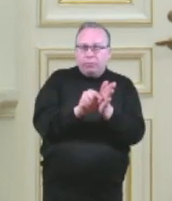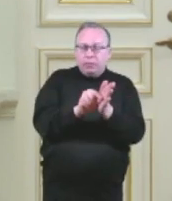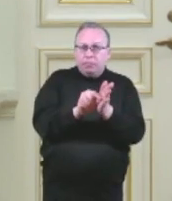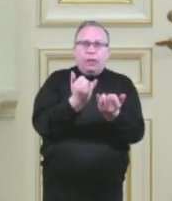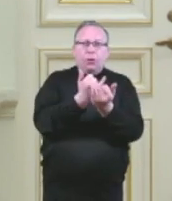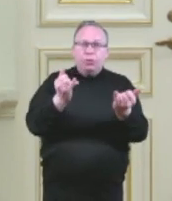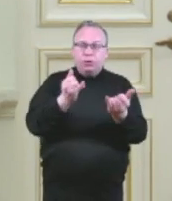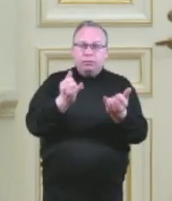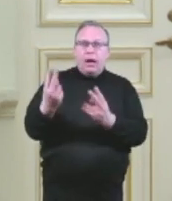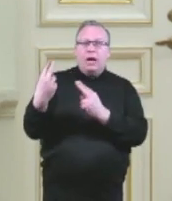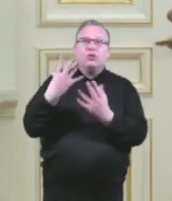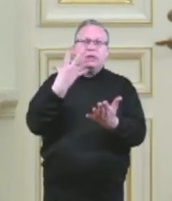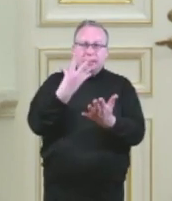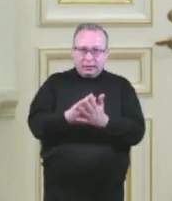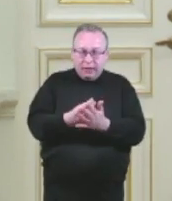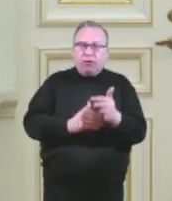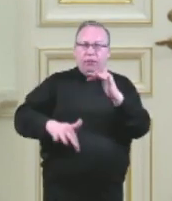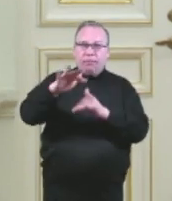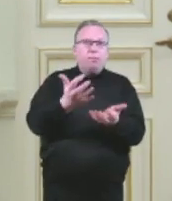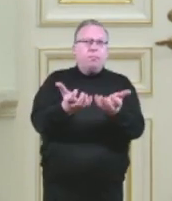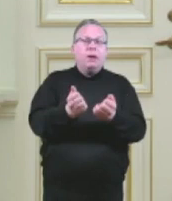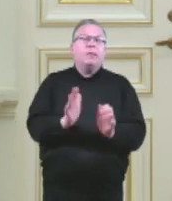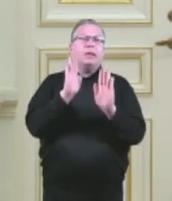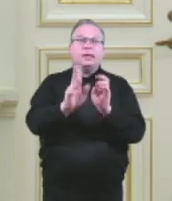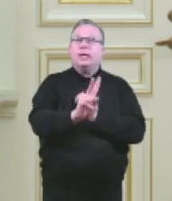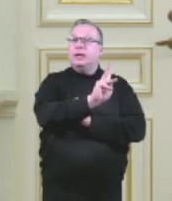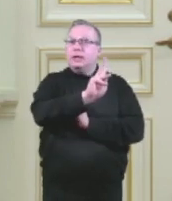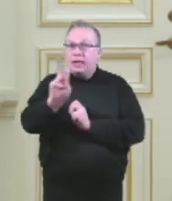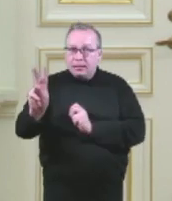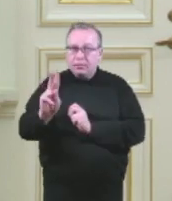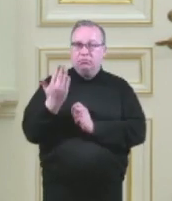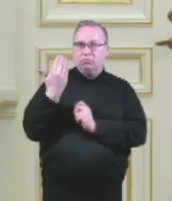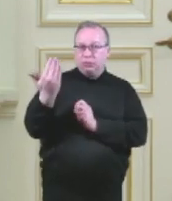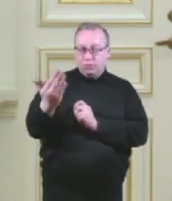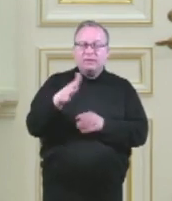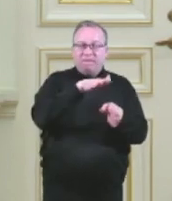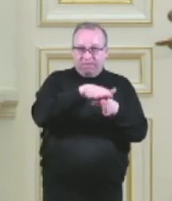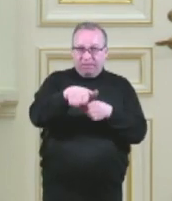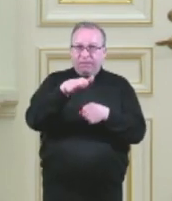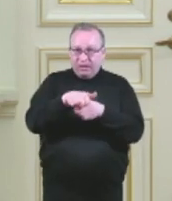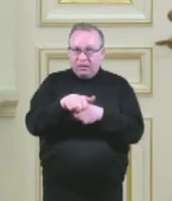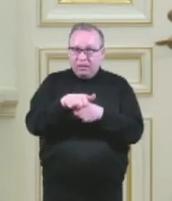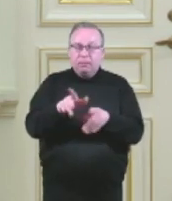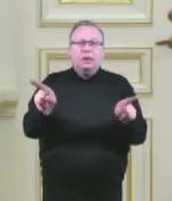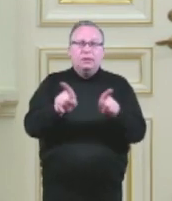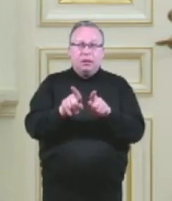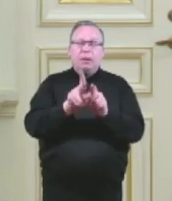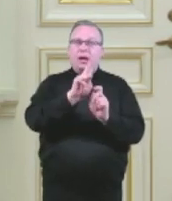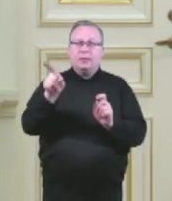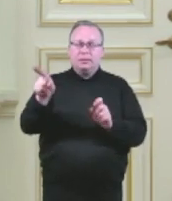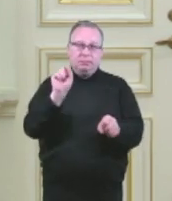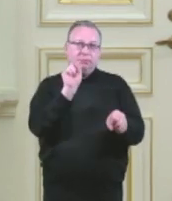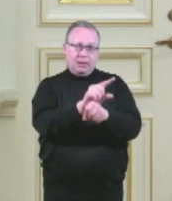kad atsakomybę už savo veiksmus prisimtų ne tik tie, kurie juos vykdė, bet ir tie, kas davė